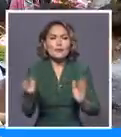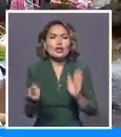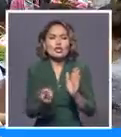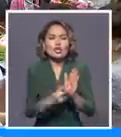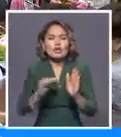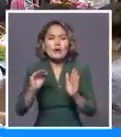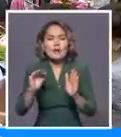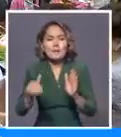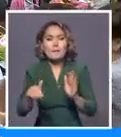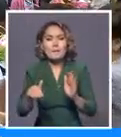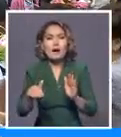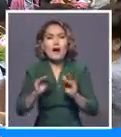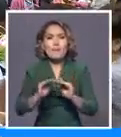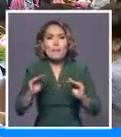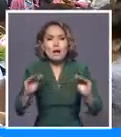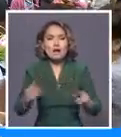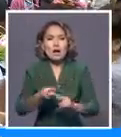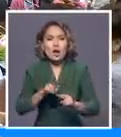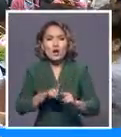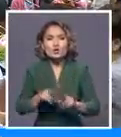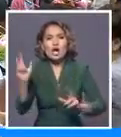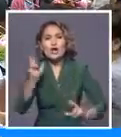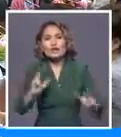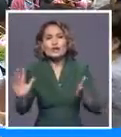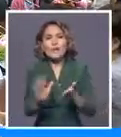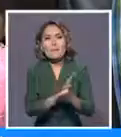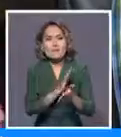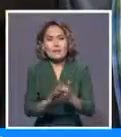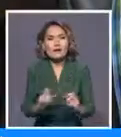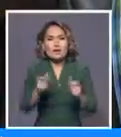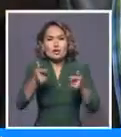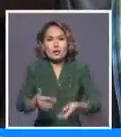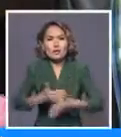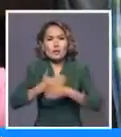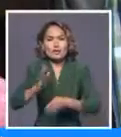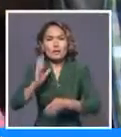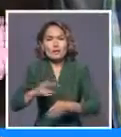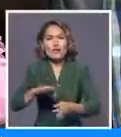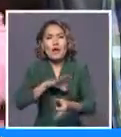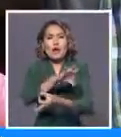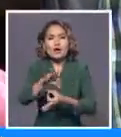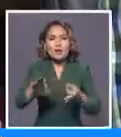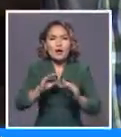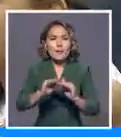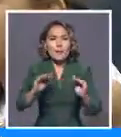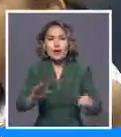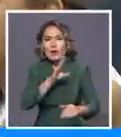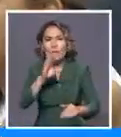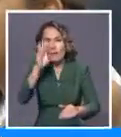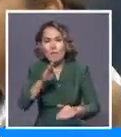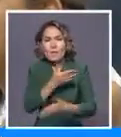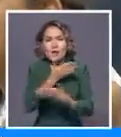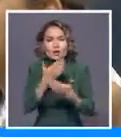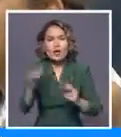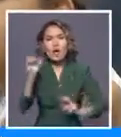балаға екінші деңгейлі банктерден салым ашқан болатын. Биыл ата-ана қарауынсыз қалған бүлдіршіндерге мемлекеттік білім жинақтау жүйесі бойынша білім